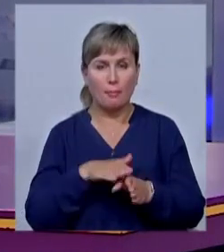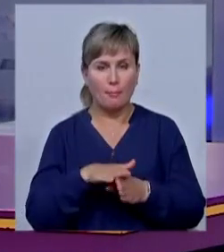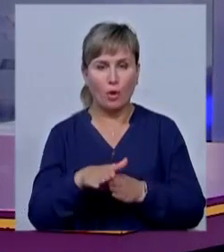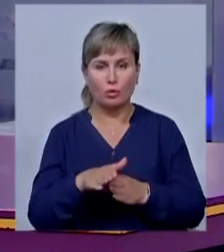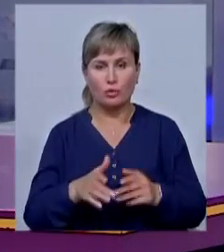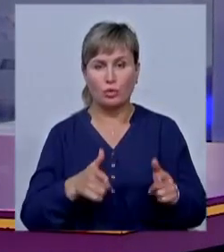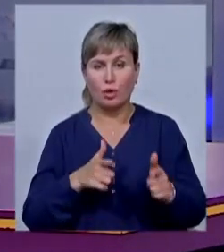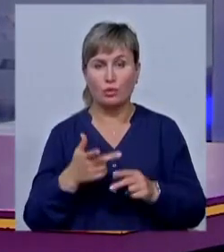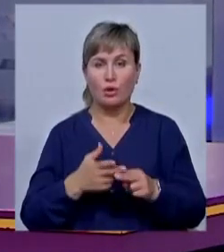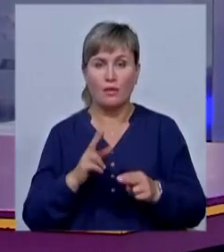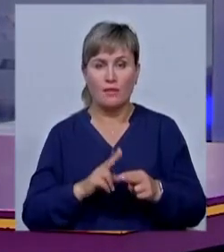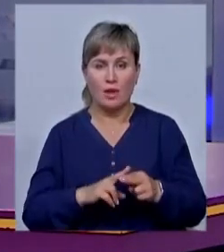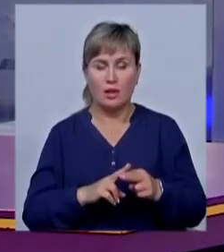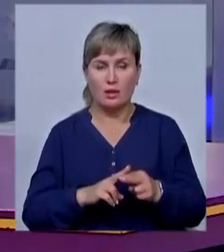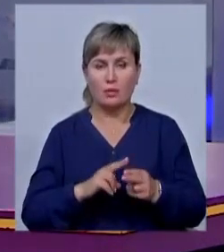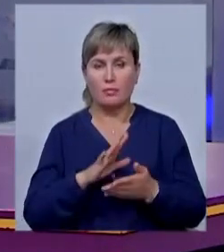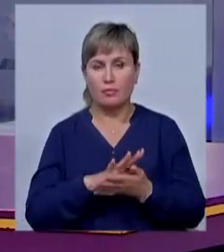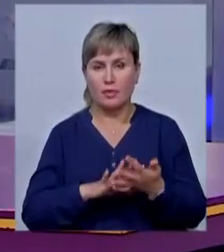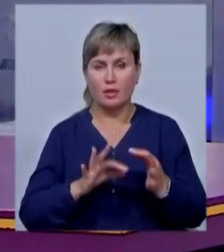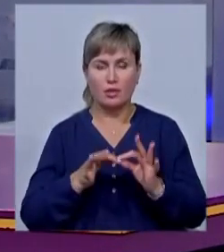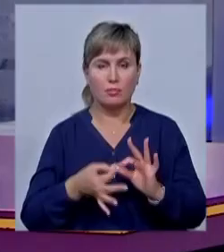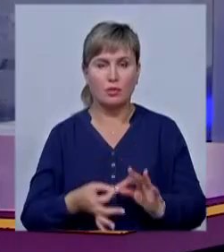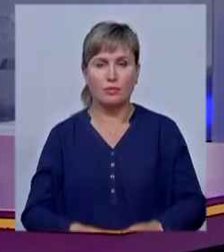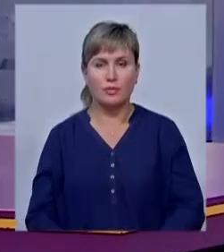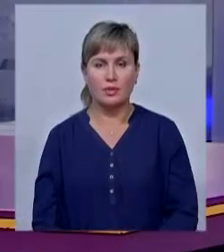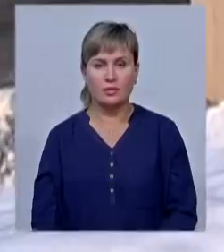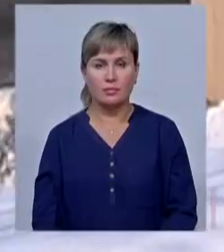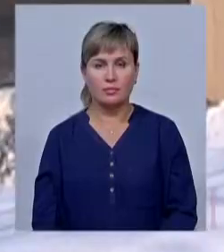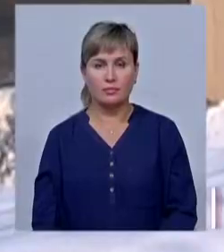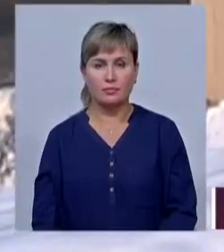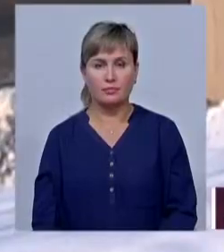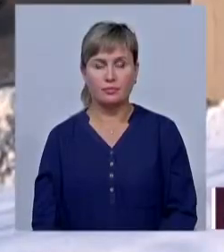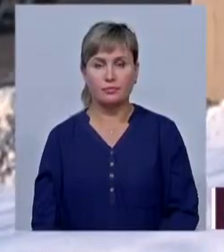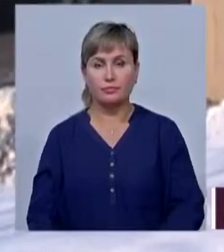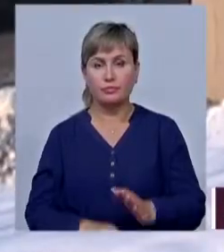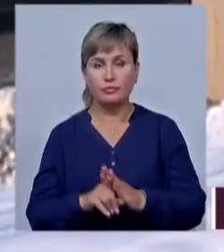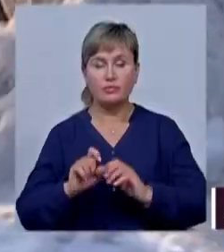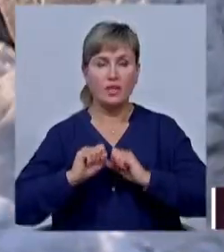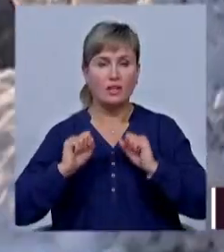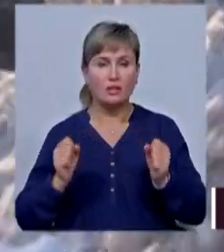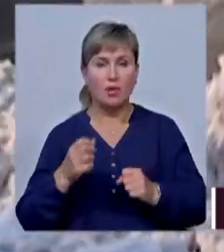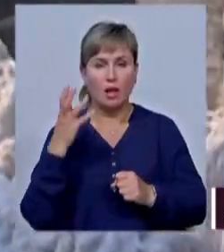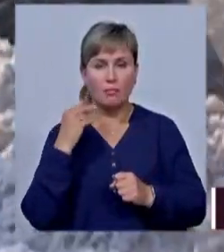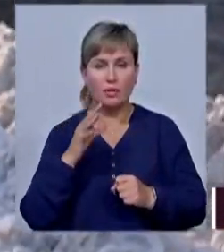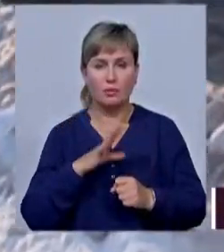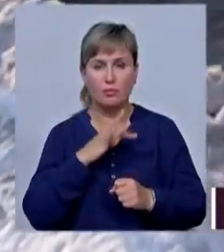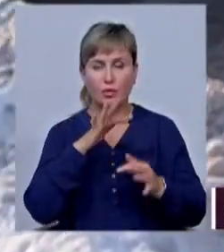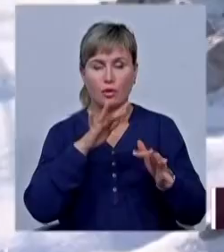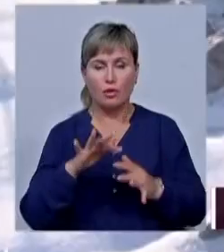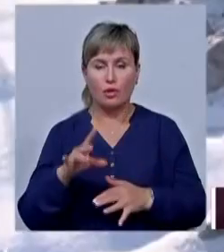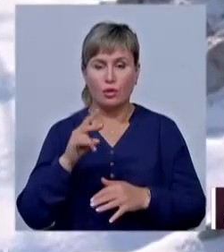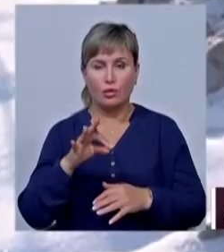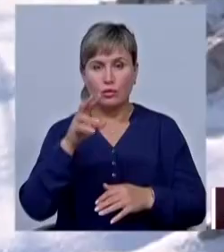готовность. В этом убедился наш корреспондент Игорь Тараков. С начала зимы Алматы не раз накрывало снегом, но